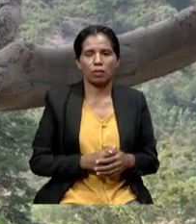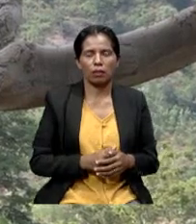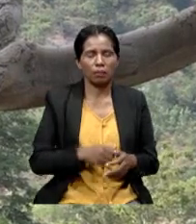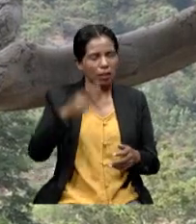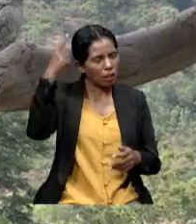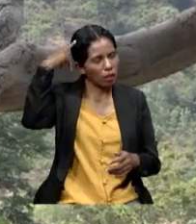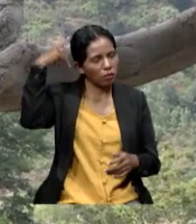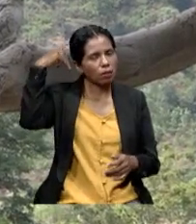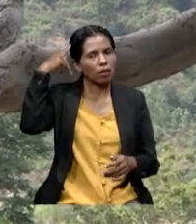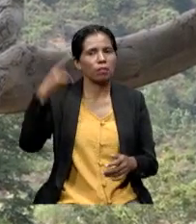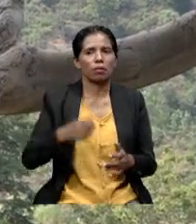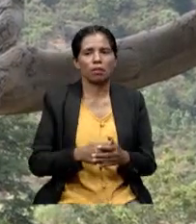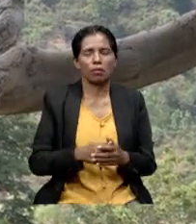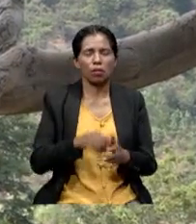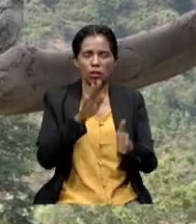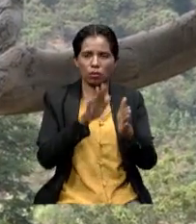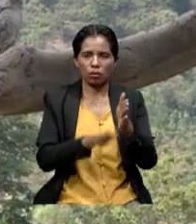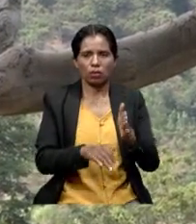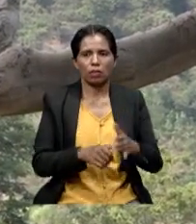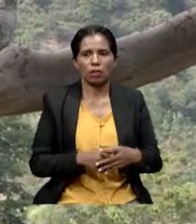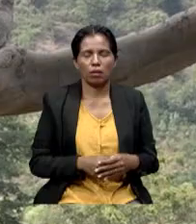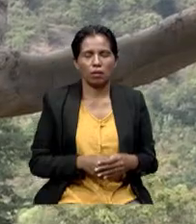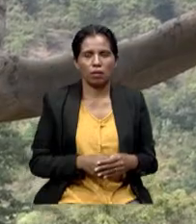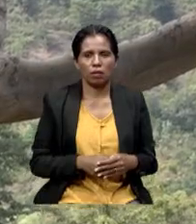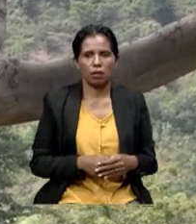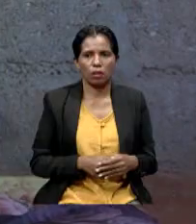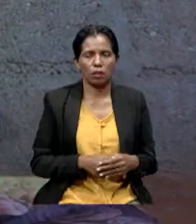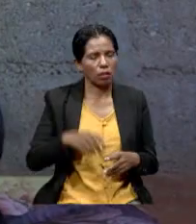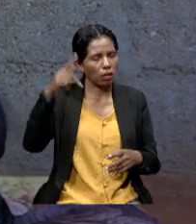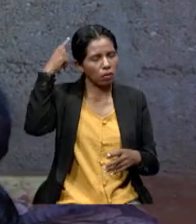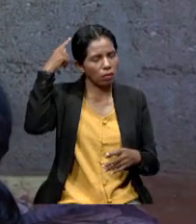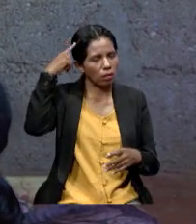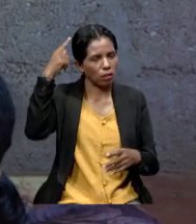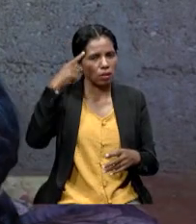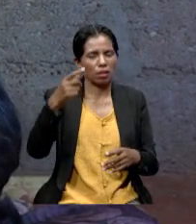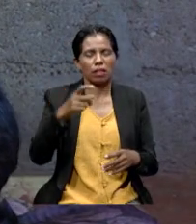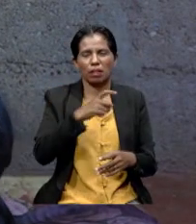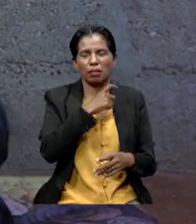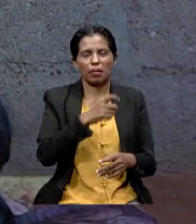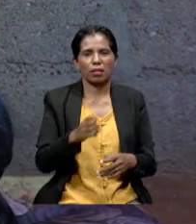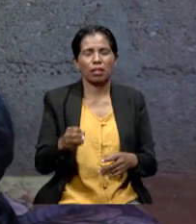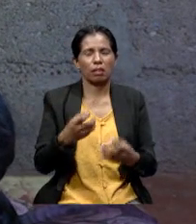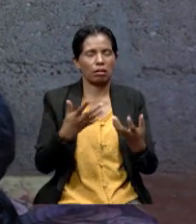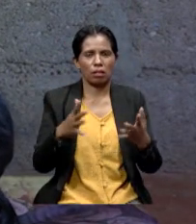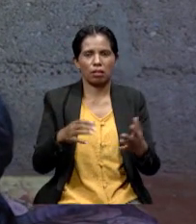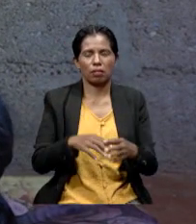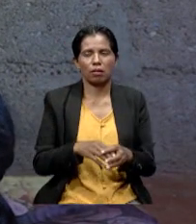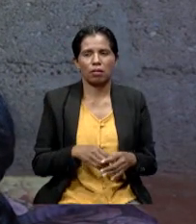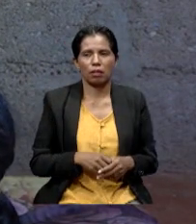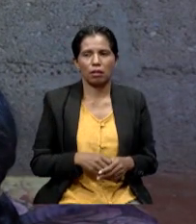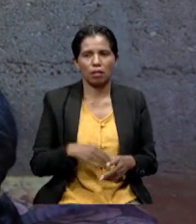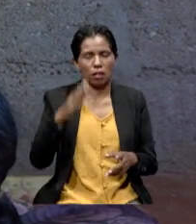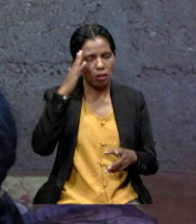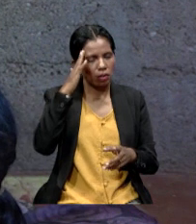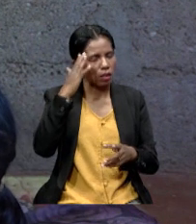ne madian menus madian marantona kakutak ne de marantona ne be nia kan sa hanu ine